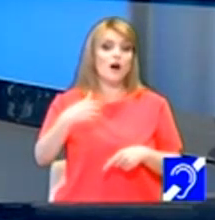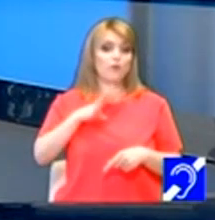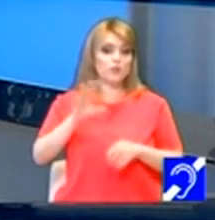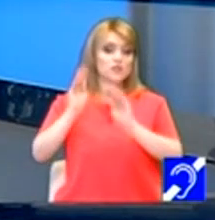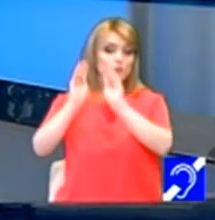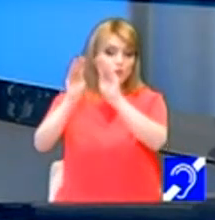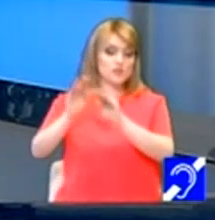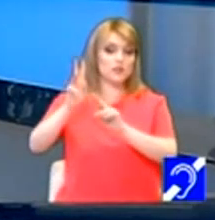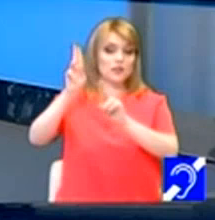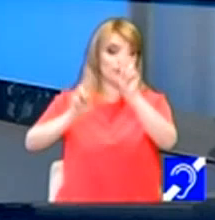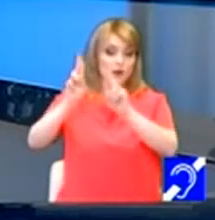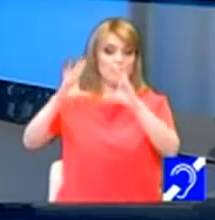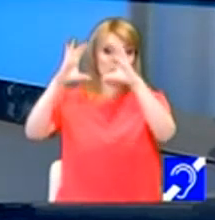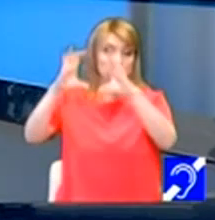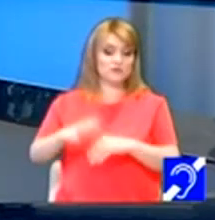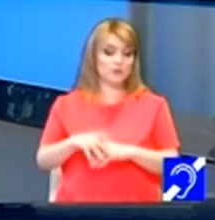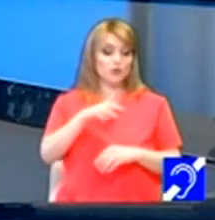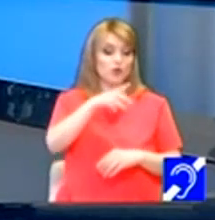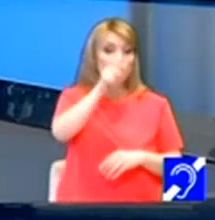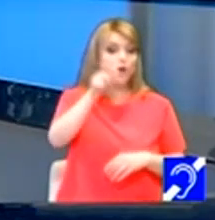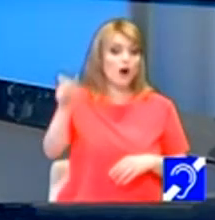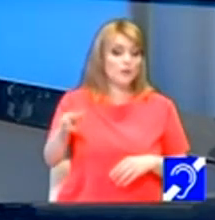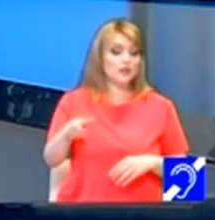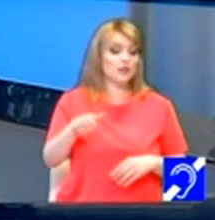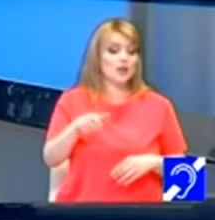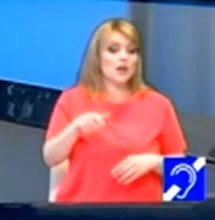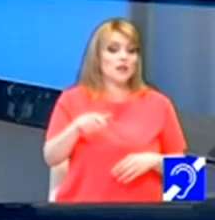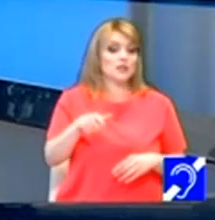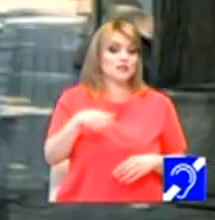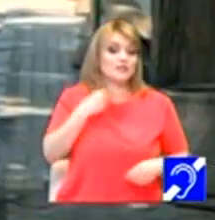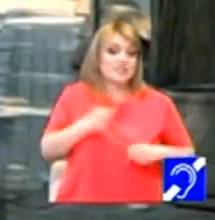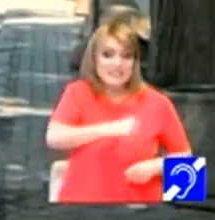cetățeni s-au plâns la poliție că îi deranjează zgomotul făcut de motocicliști.